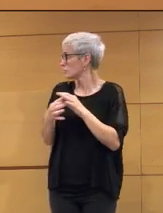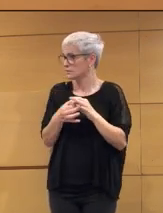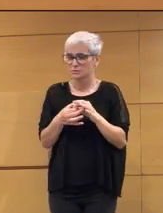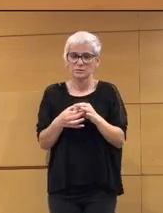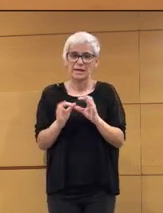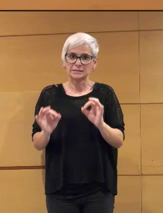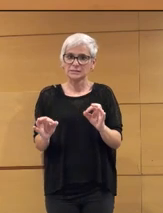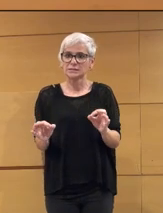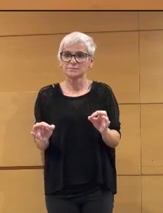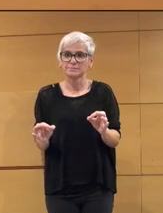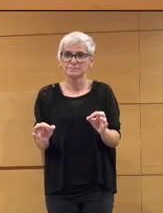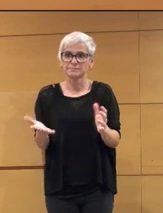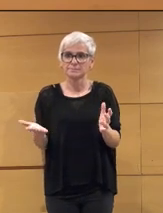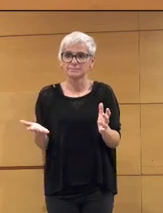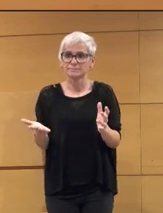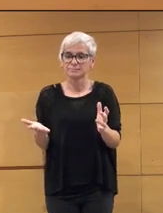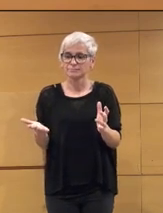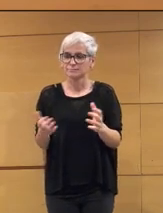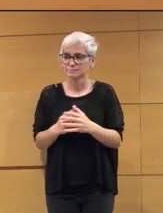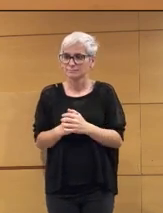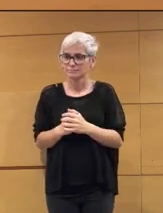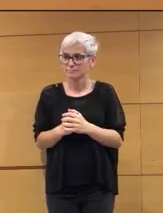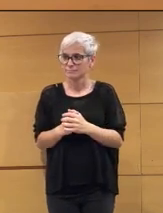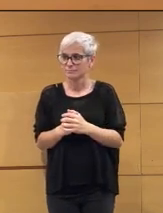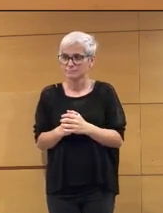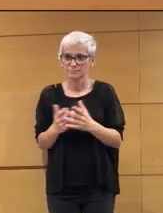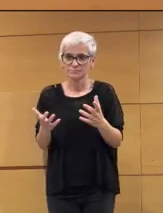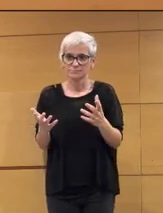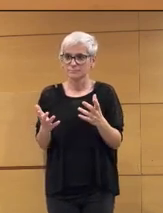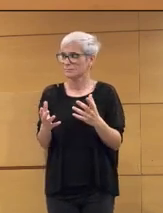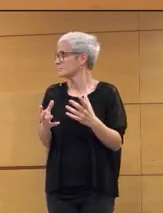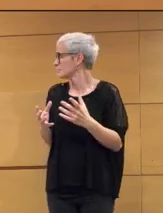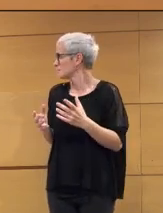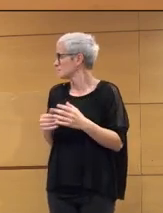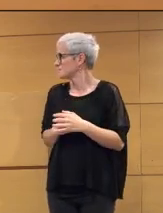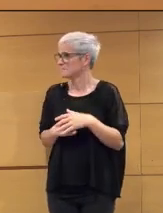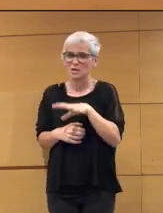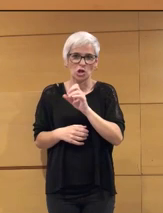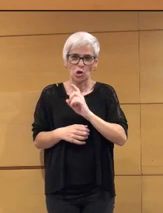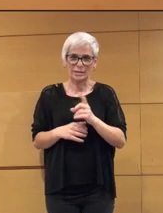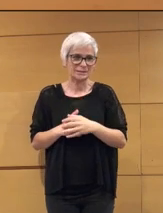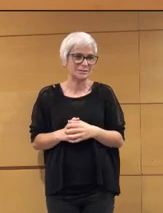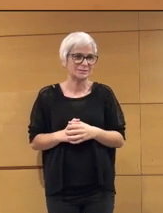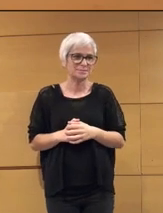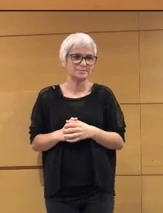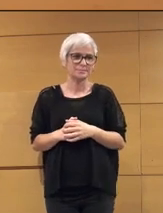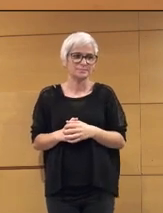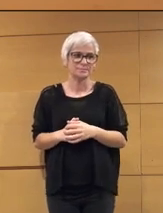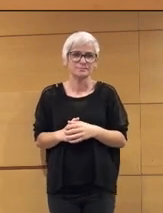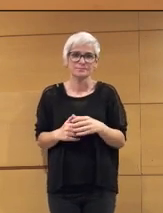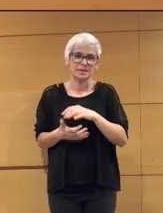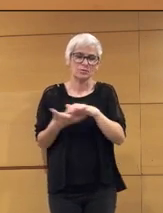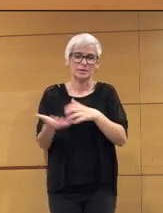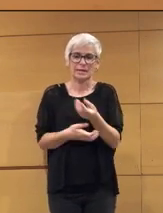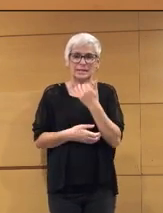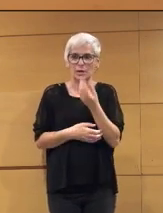un malonàs, molt o molt gros. Hem de conscienciar més, hem de